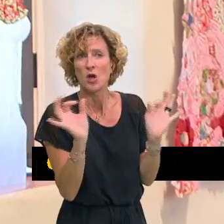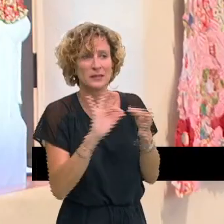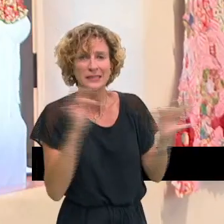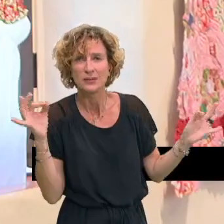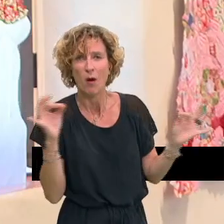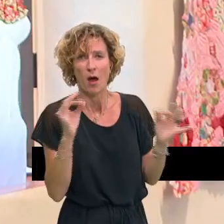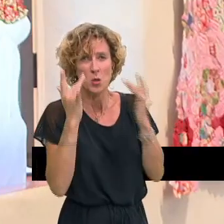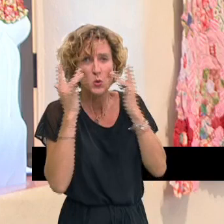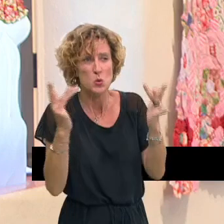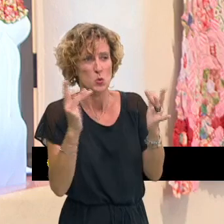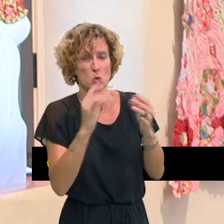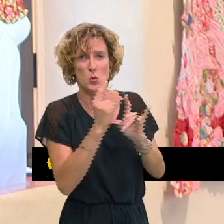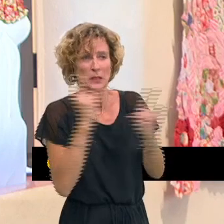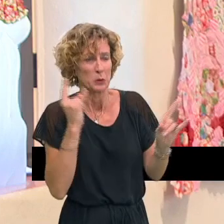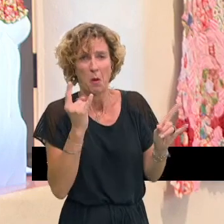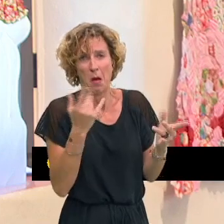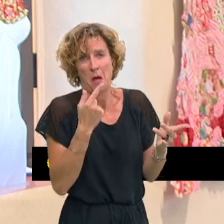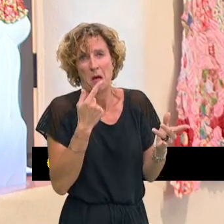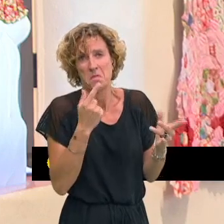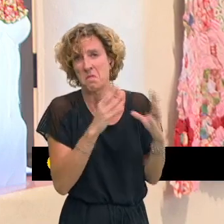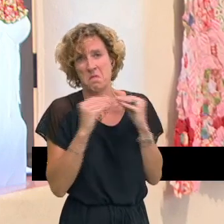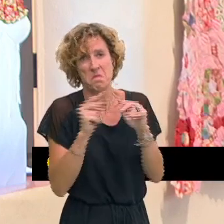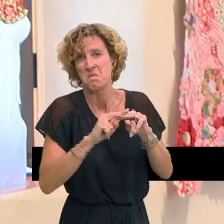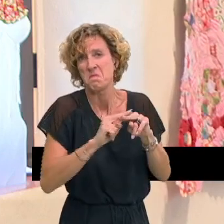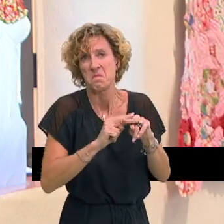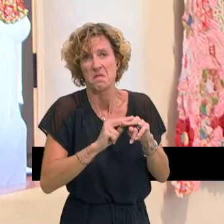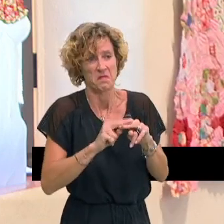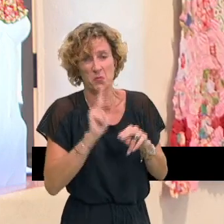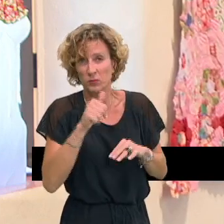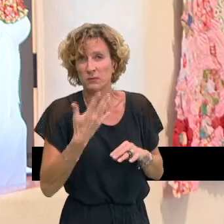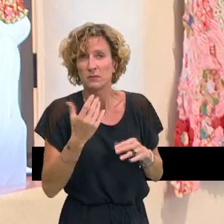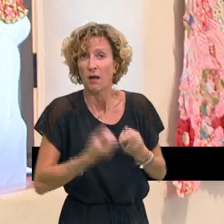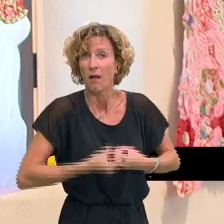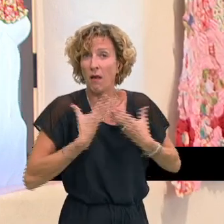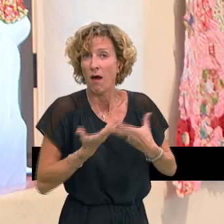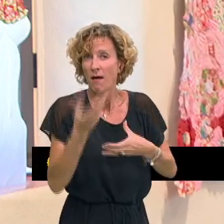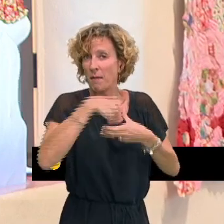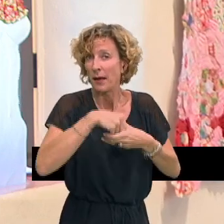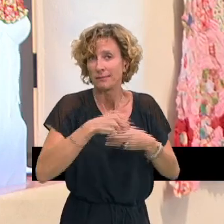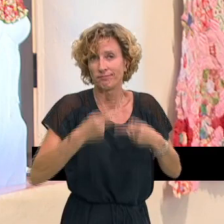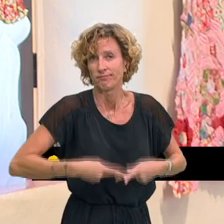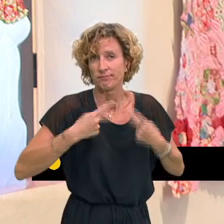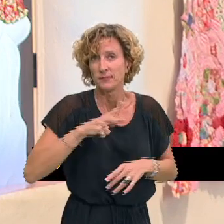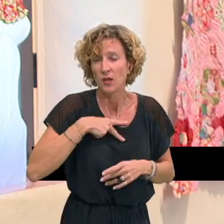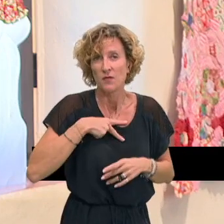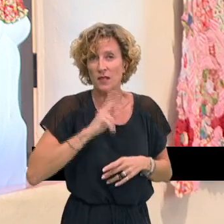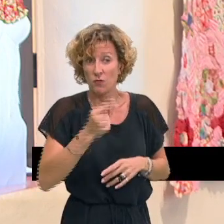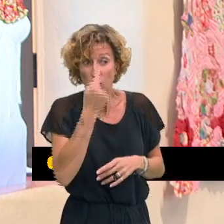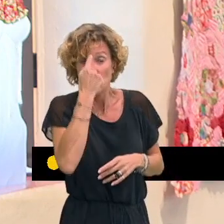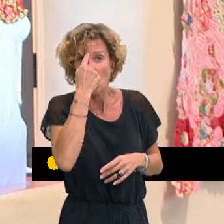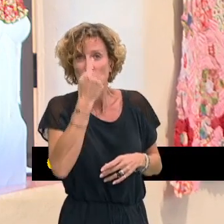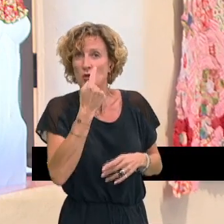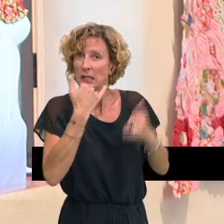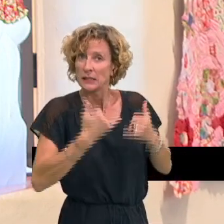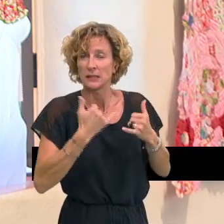et sans l'art, c'est un peuple, il ne s'appelle pas loin non plus. Et l'art, pour moi, aujourd'hui, fait partie présente de notre vie. Il faut prendre conscience qu'on a de bons